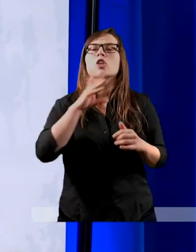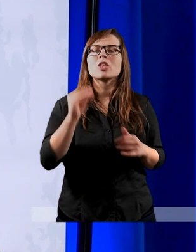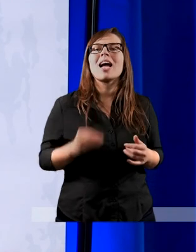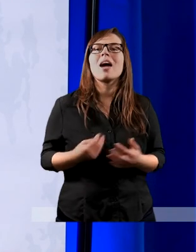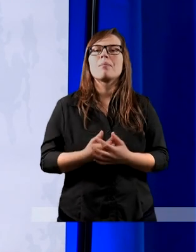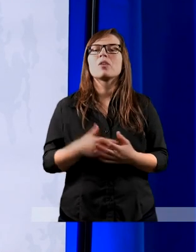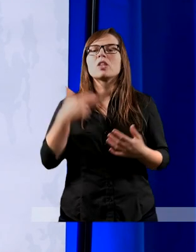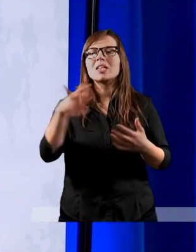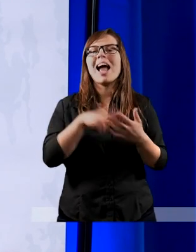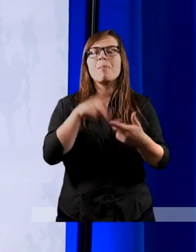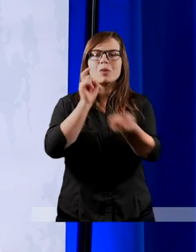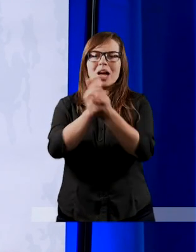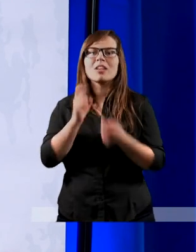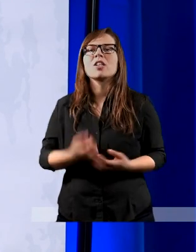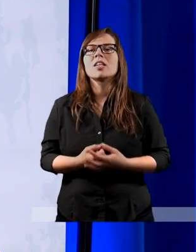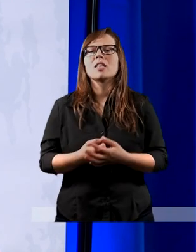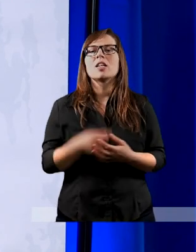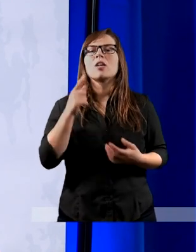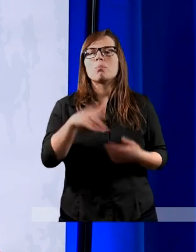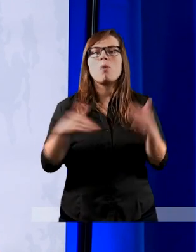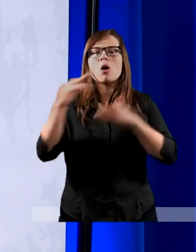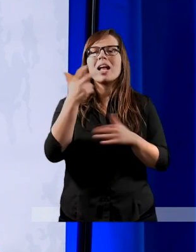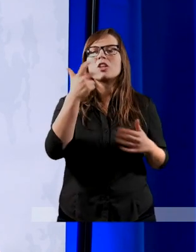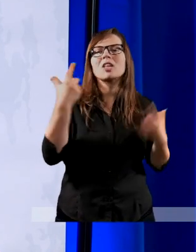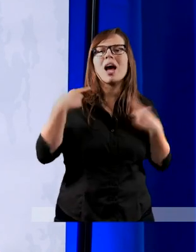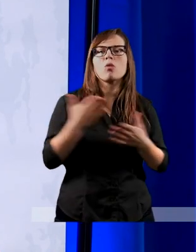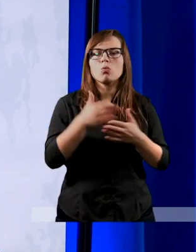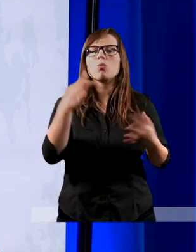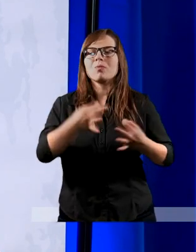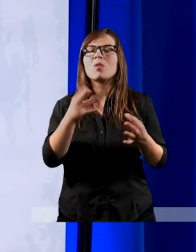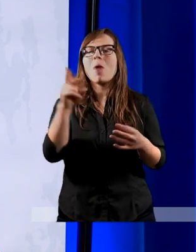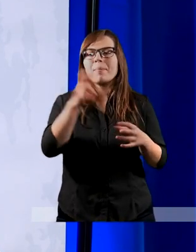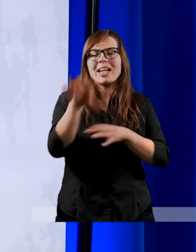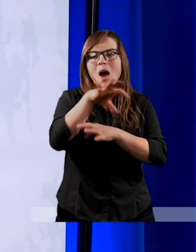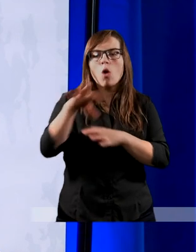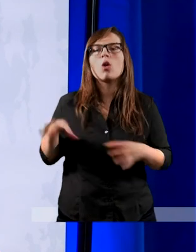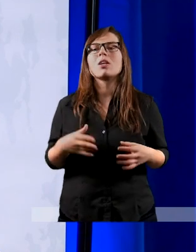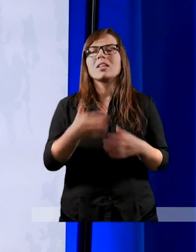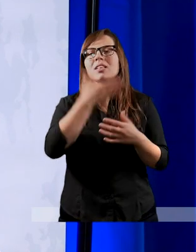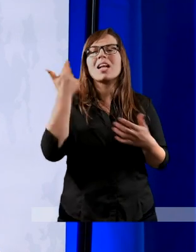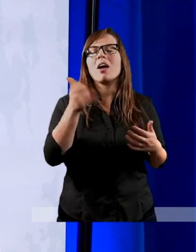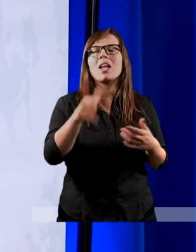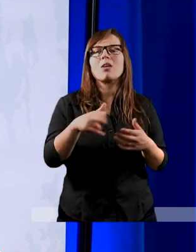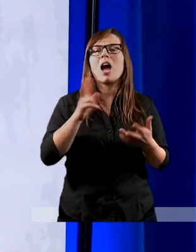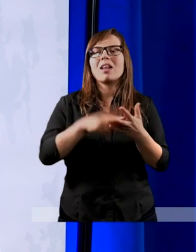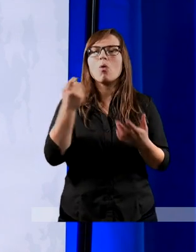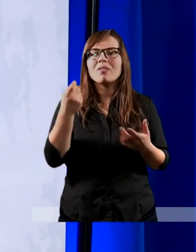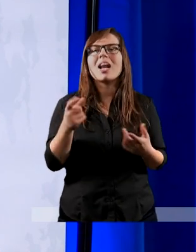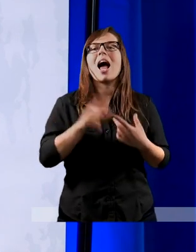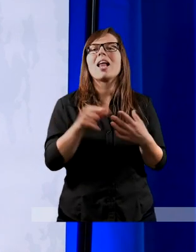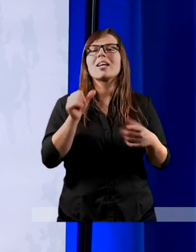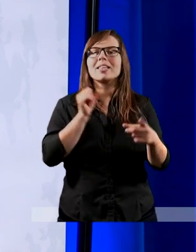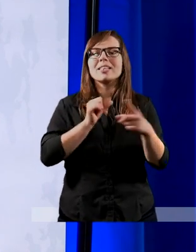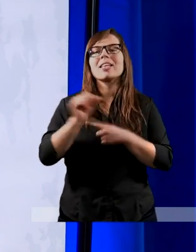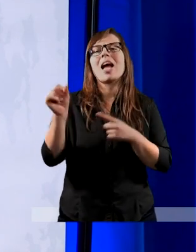wręcz idziemy naprzeciw. Ponad 300 osób przewinęło się już przez dzisiejszy webinar. Nie wiem, jak na tą chwilę, natomiast